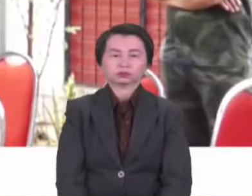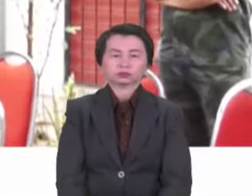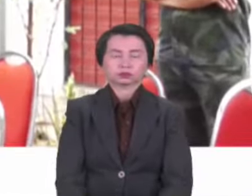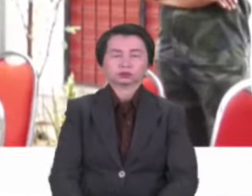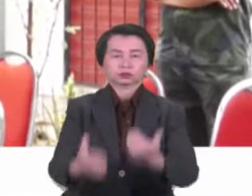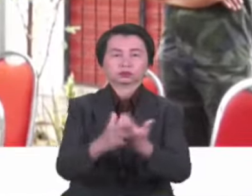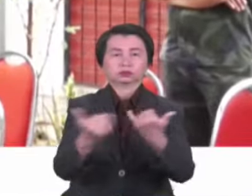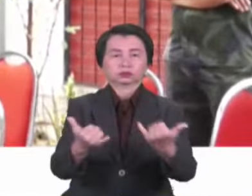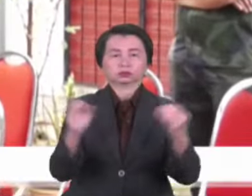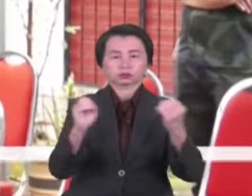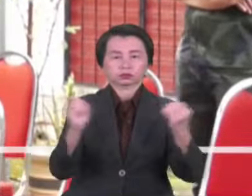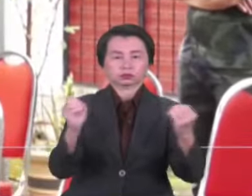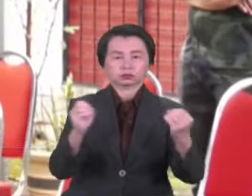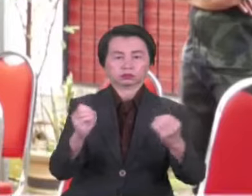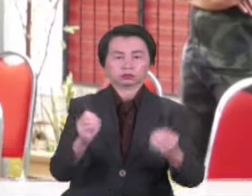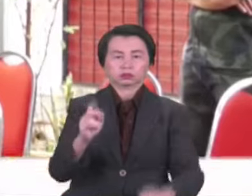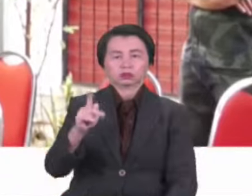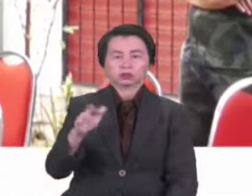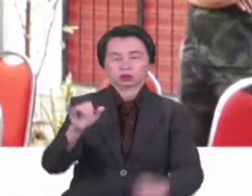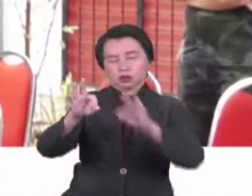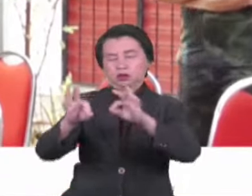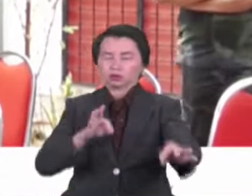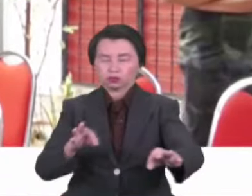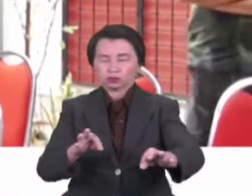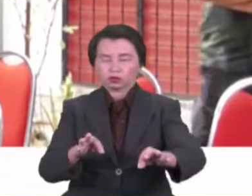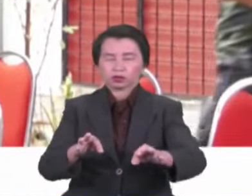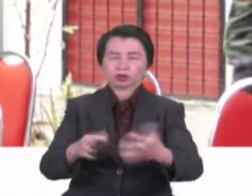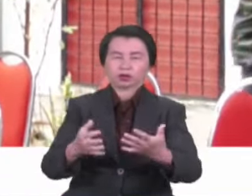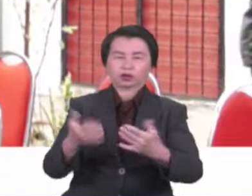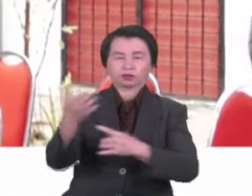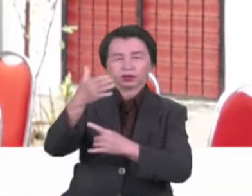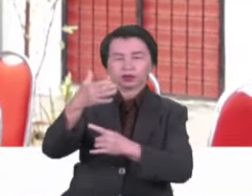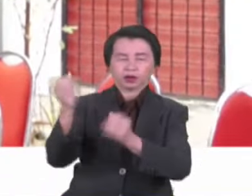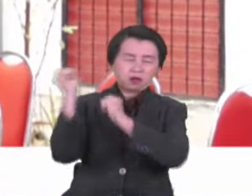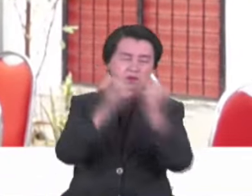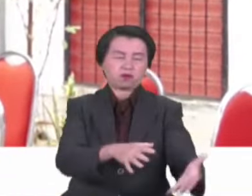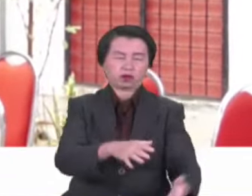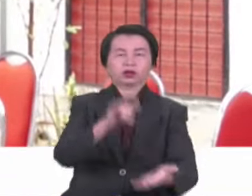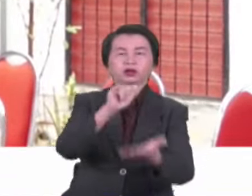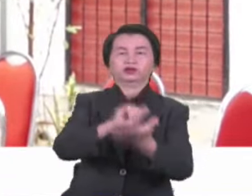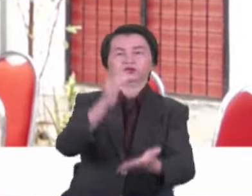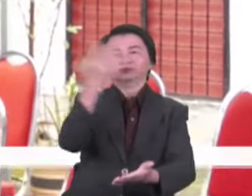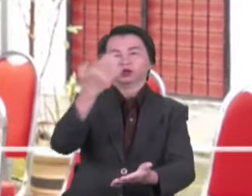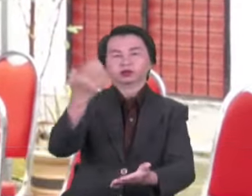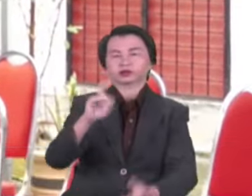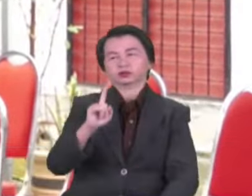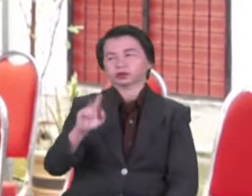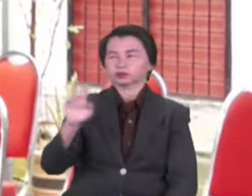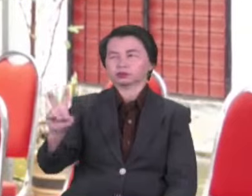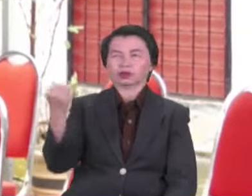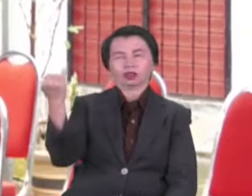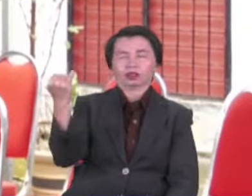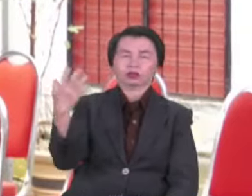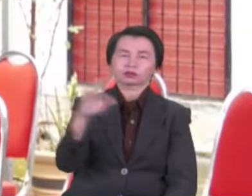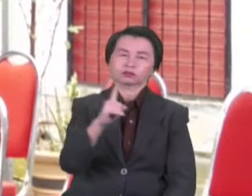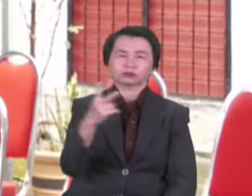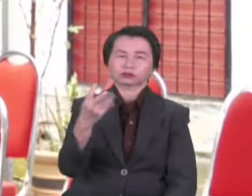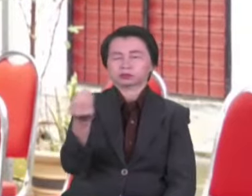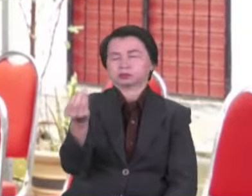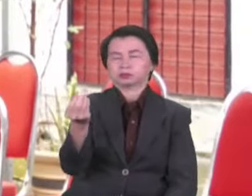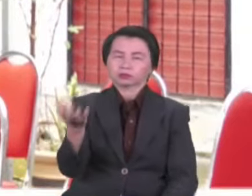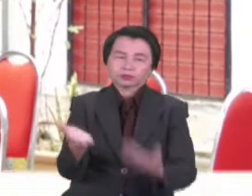Setakat ini tak ada. Tak ada. Simple-simple case sajalah. Koyak poster itu ini. Itu biasalah. Kan? Ada soal dua ialah yang orang kata.